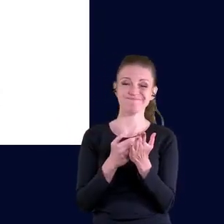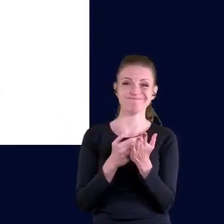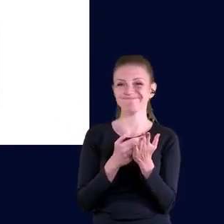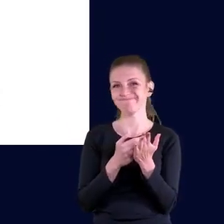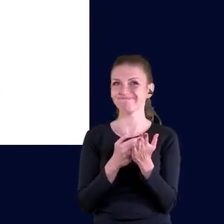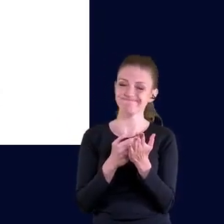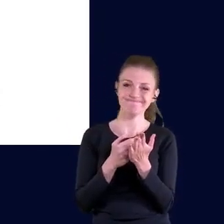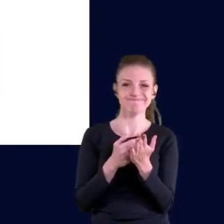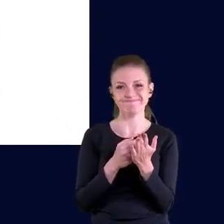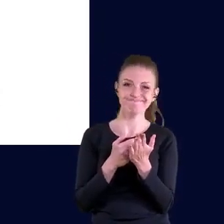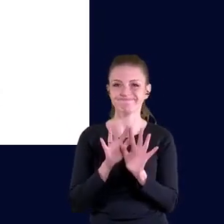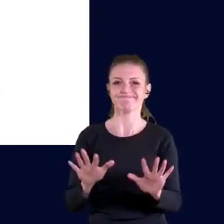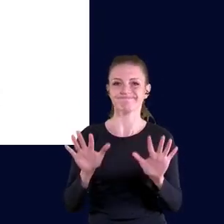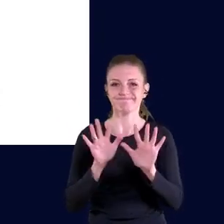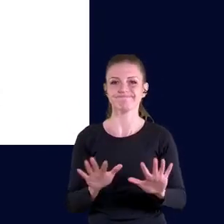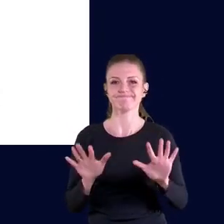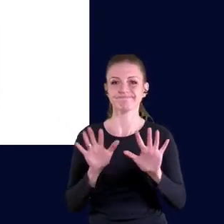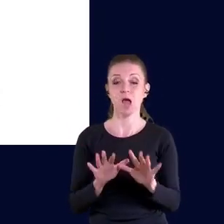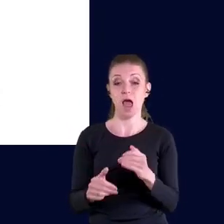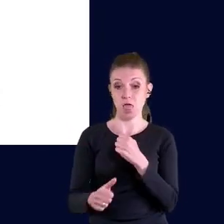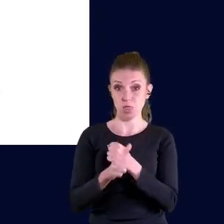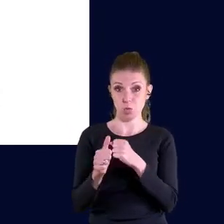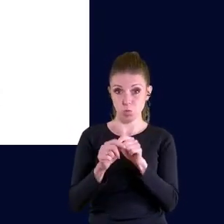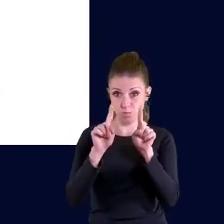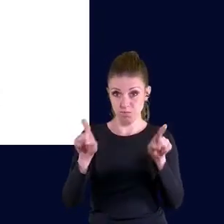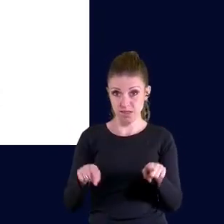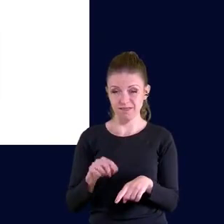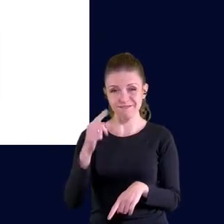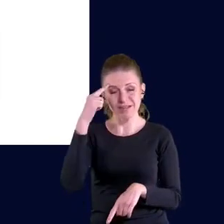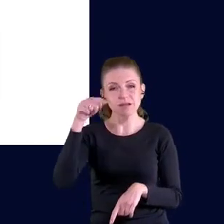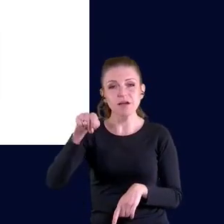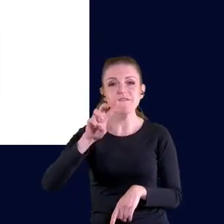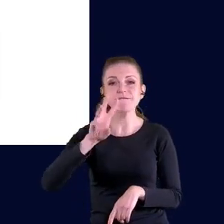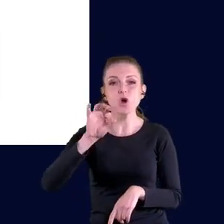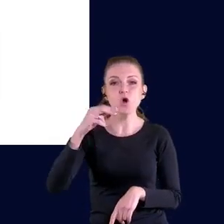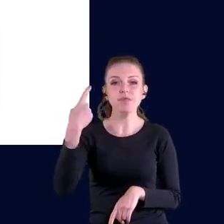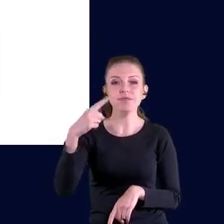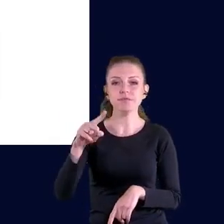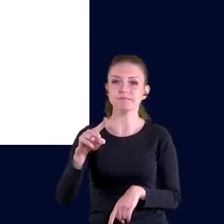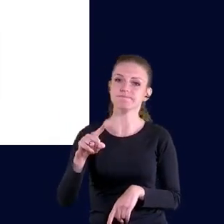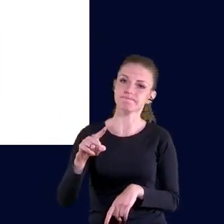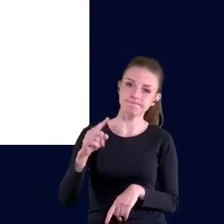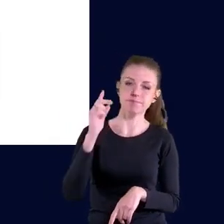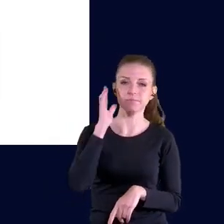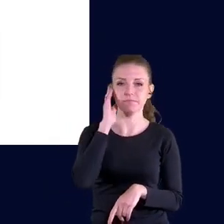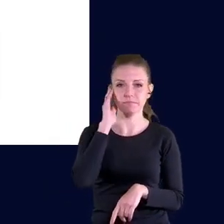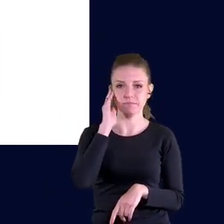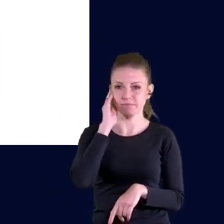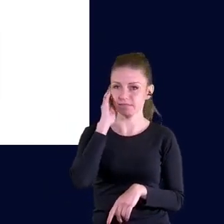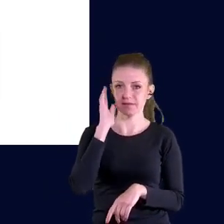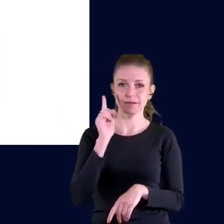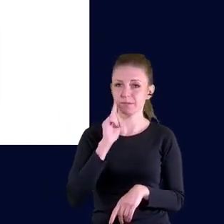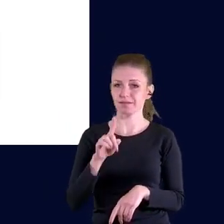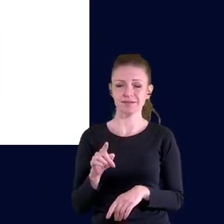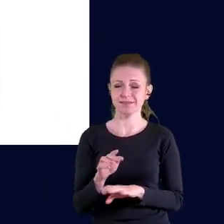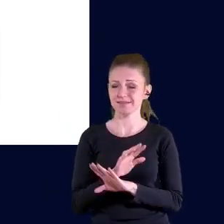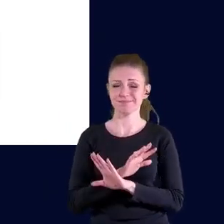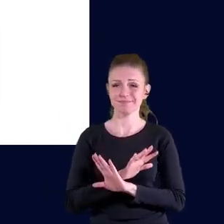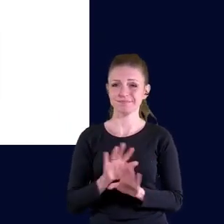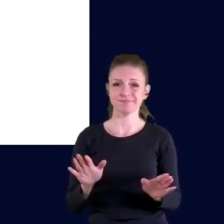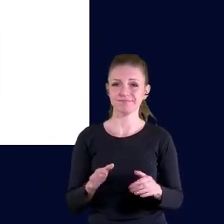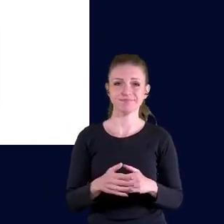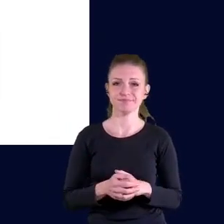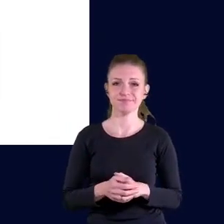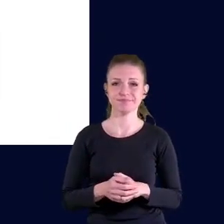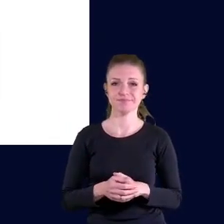dość średnio radzą A jeśli chodzi o dokumenty przykładowo w Wordzie No to tutaj to jest już kompletnie niedostępne